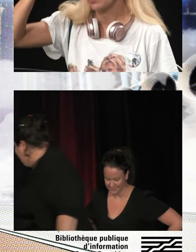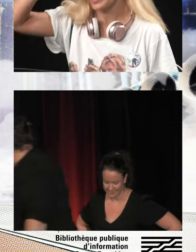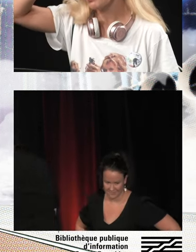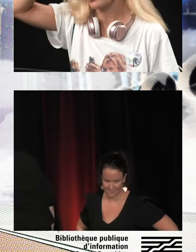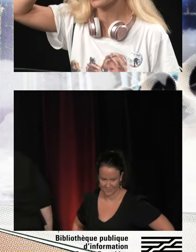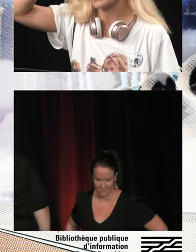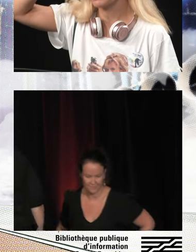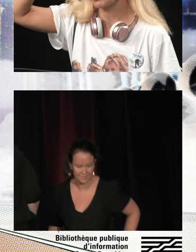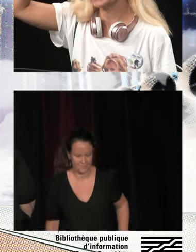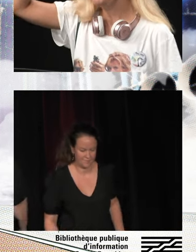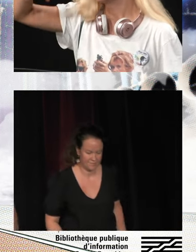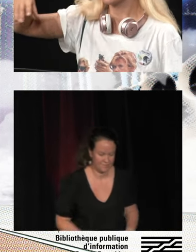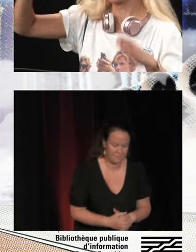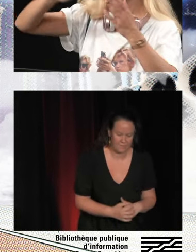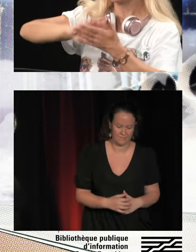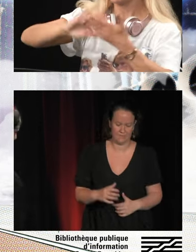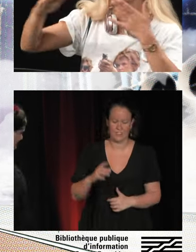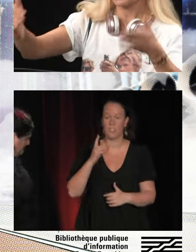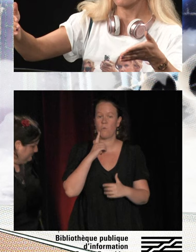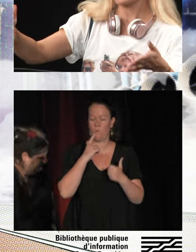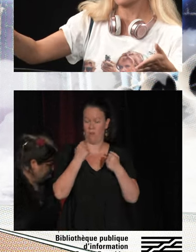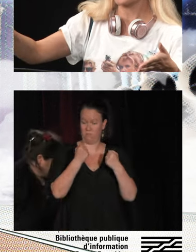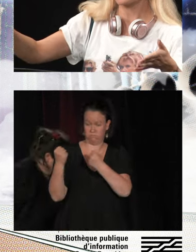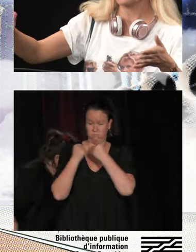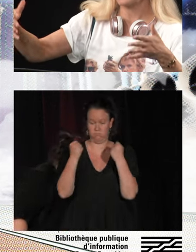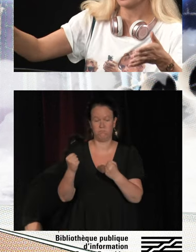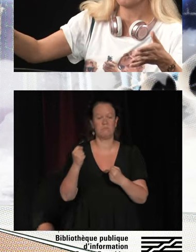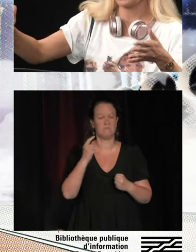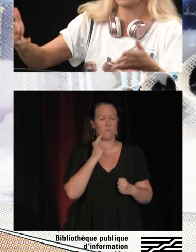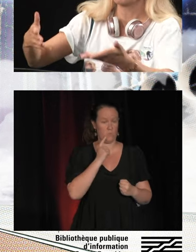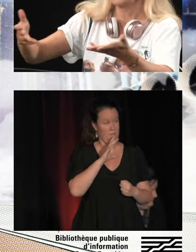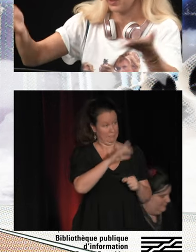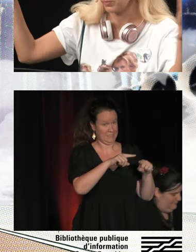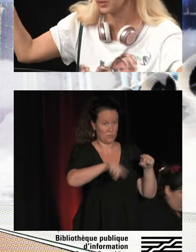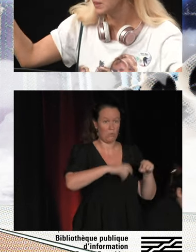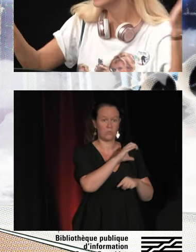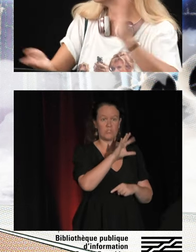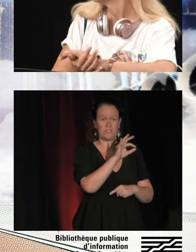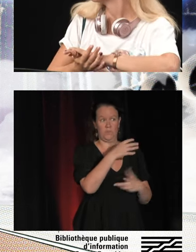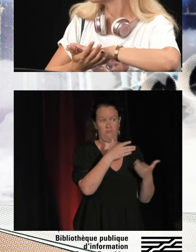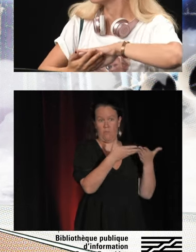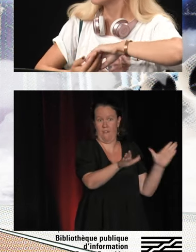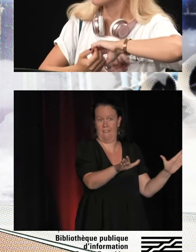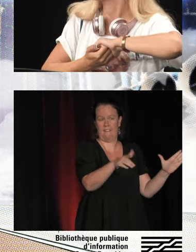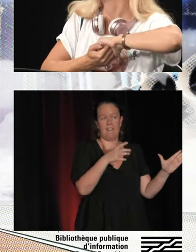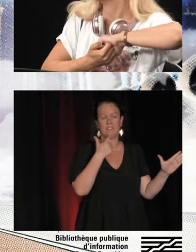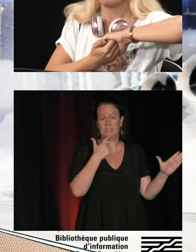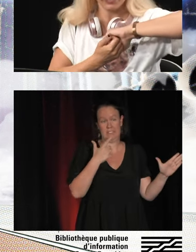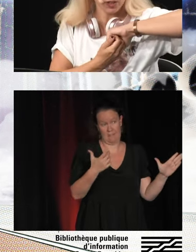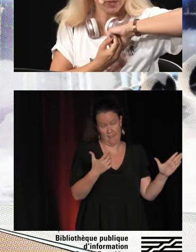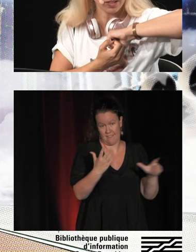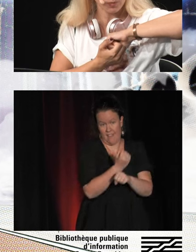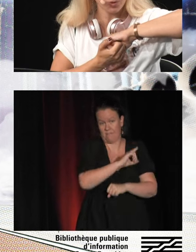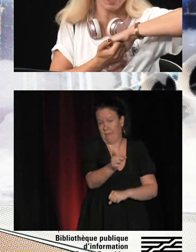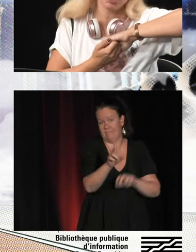rapport à Super Mario Kart, pourquoi est-ce que ça a foiré? Parce que donc j'ai pris une ROM sur laquelle le 150cc était déjà débloqué, et donc manifestement, ça fait que ça ne considère